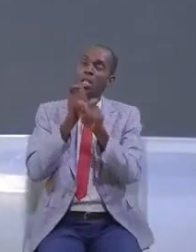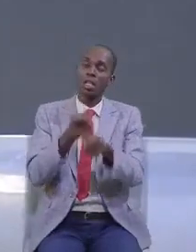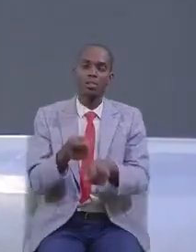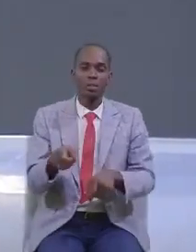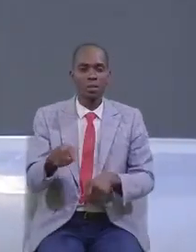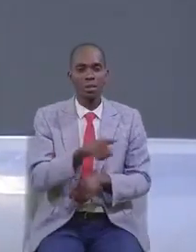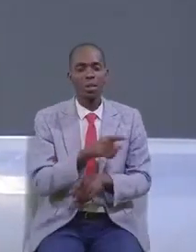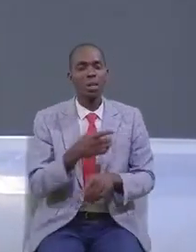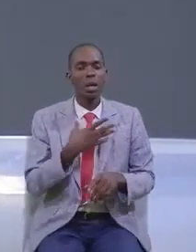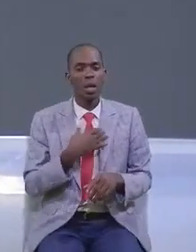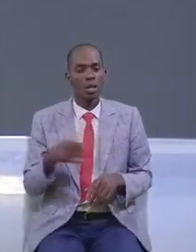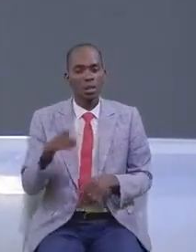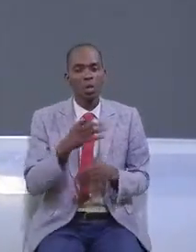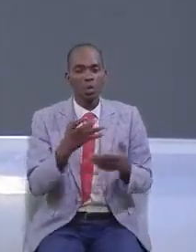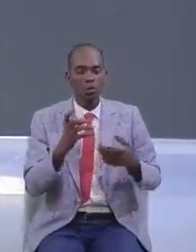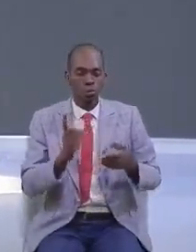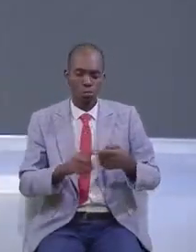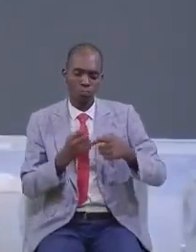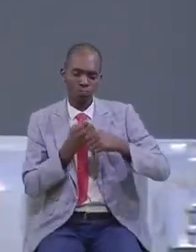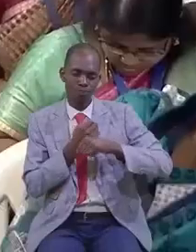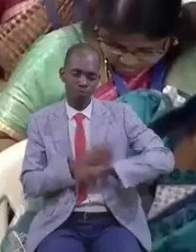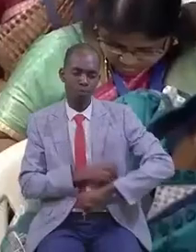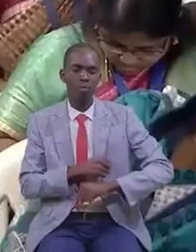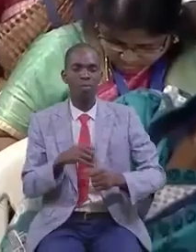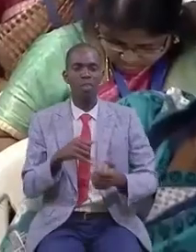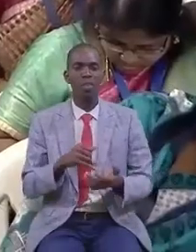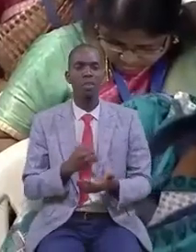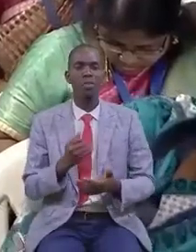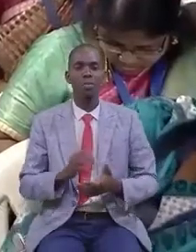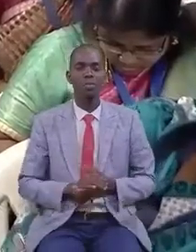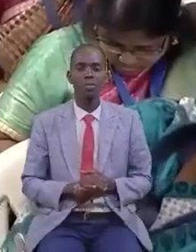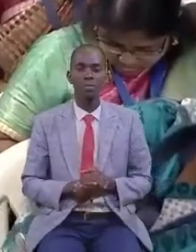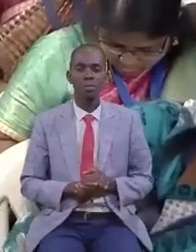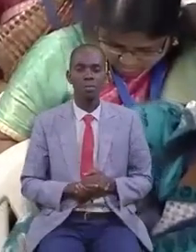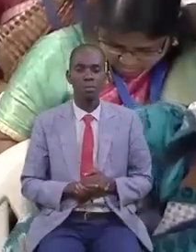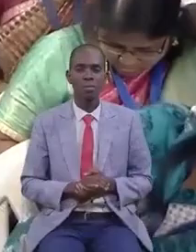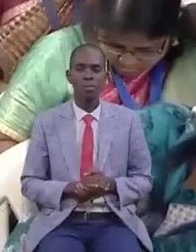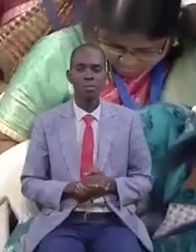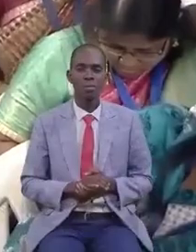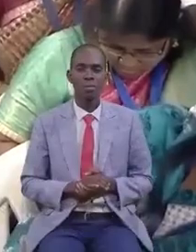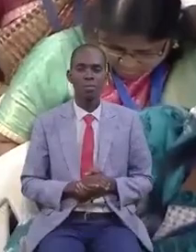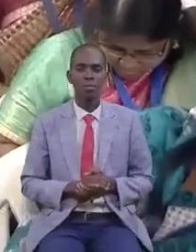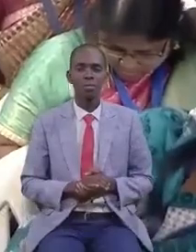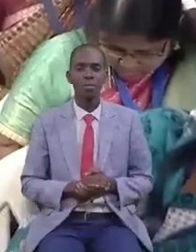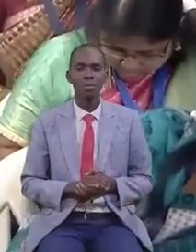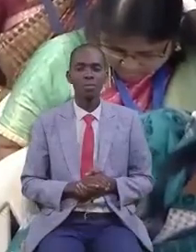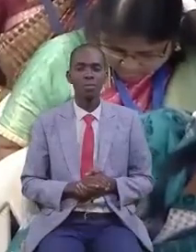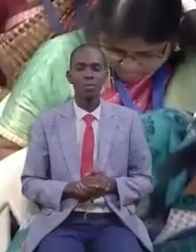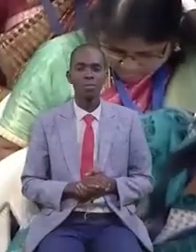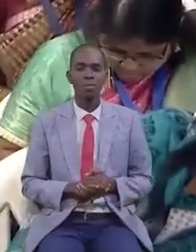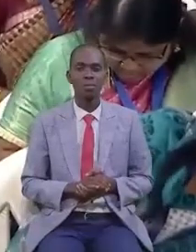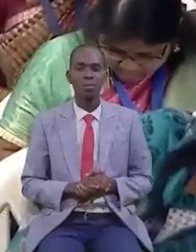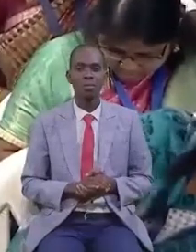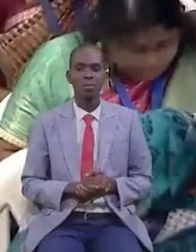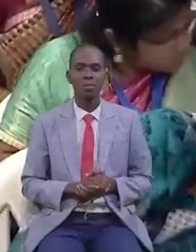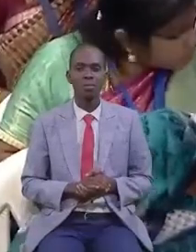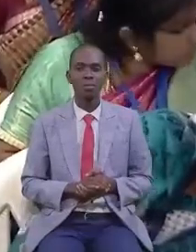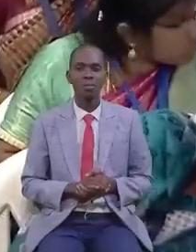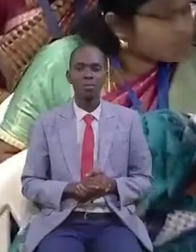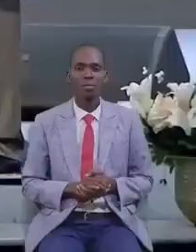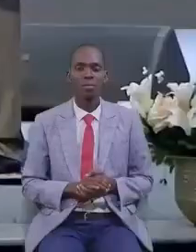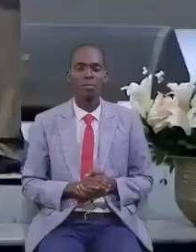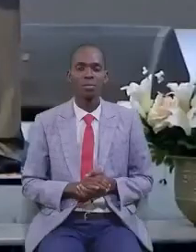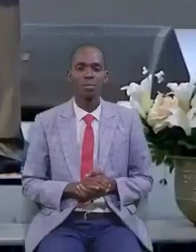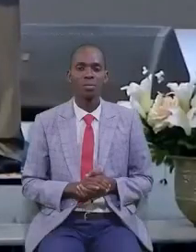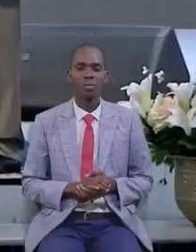want to watch over that. అప్పుడు మనము పరము నుండి ప్రభు మనకి ఇచ్చిన దాన్ని కలిగుండి, ప్రజలకు ఇచ్చే వారిగా దాన్ని కలిగిన ఉండి, దాని మీద మనం